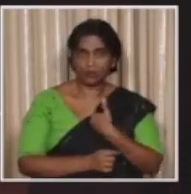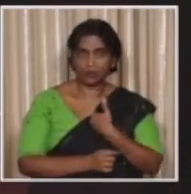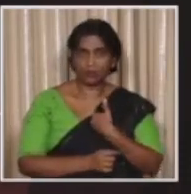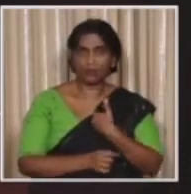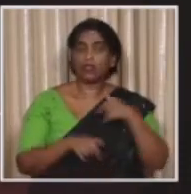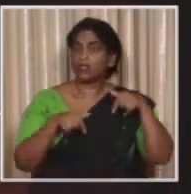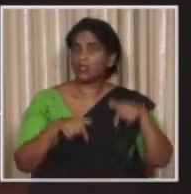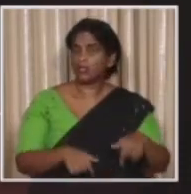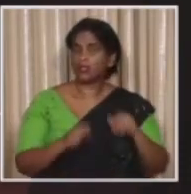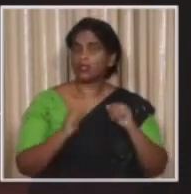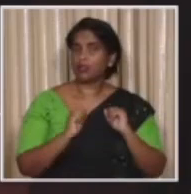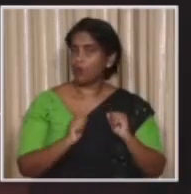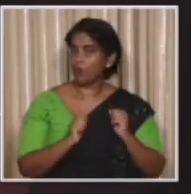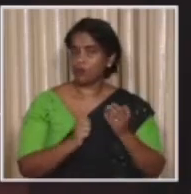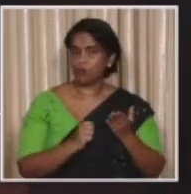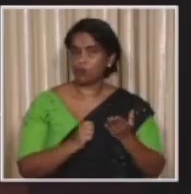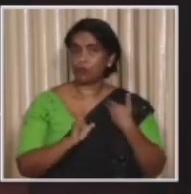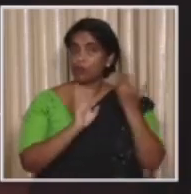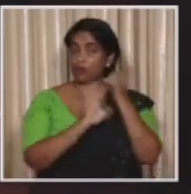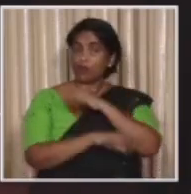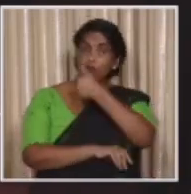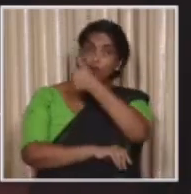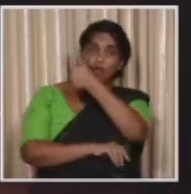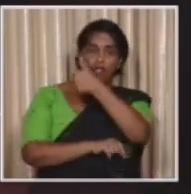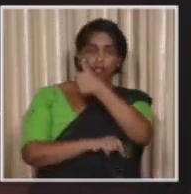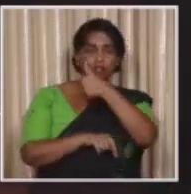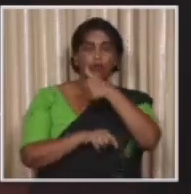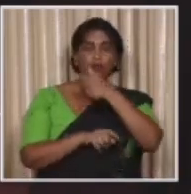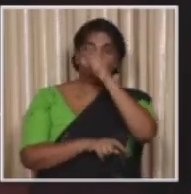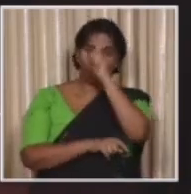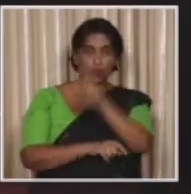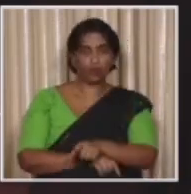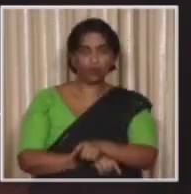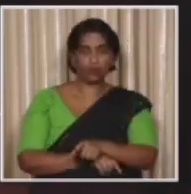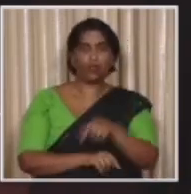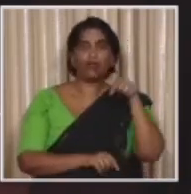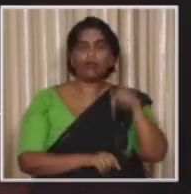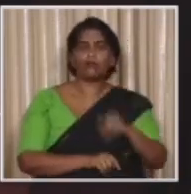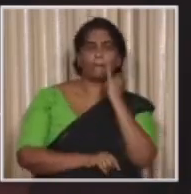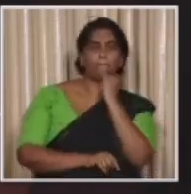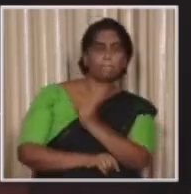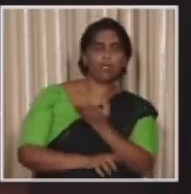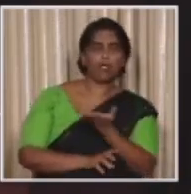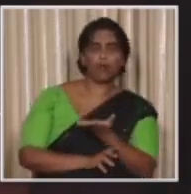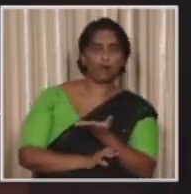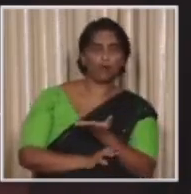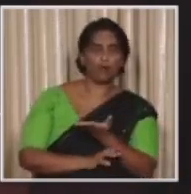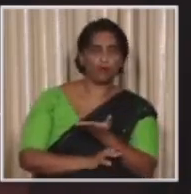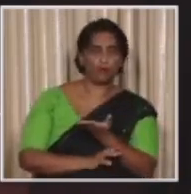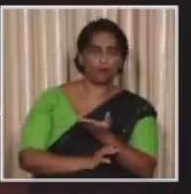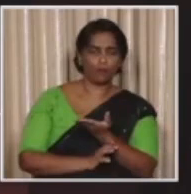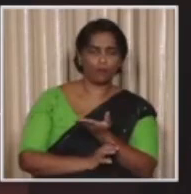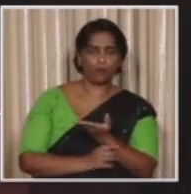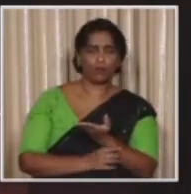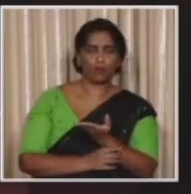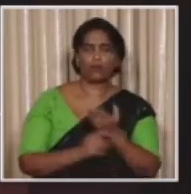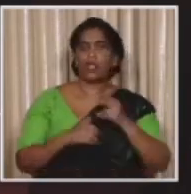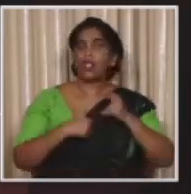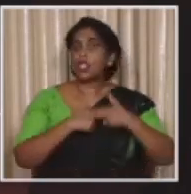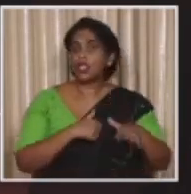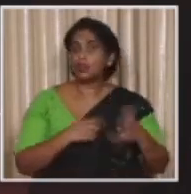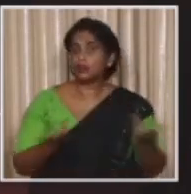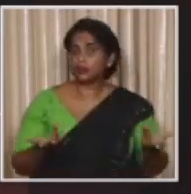දැන් කොහොමද එදා හොඳ වුණු පුද්ගලයා අද නරක වෙන්නේ? මොකද